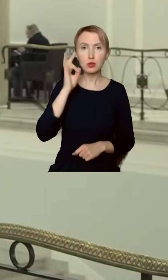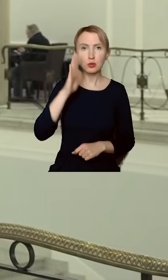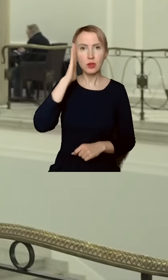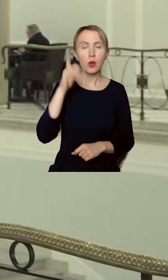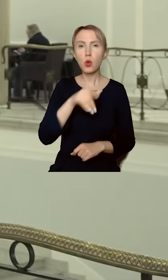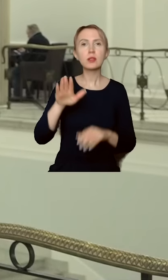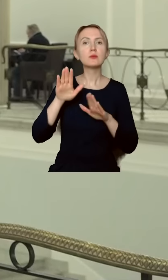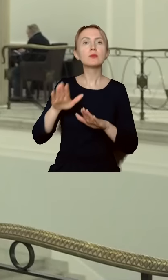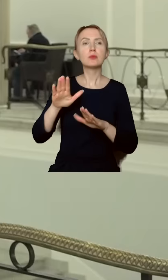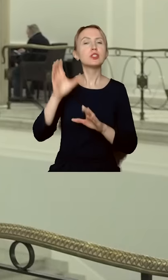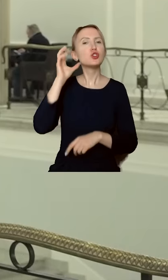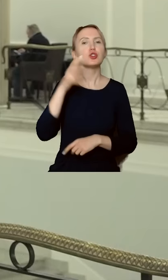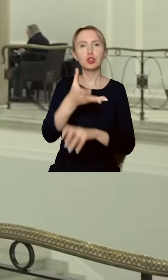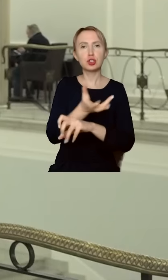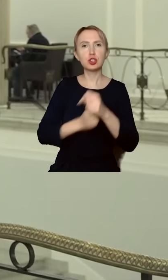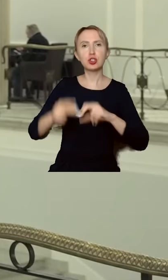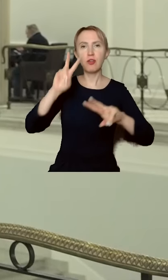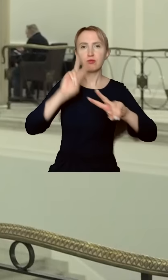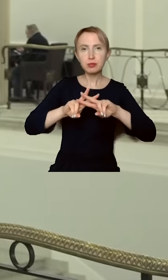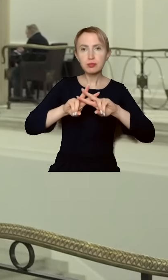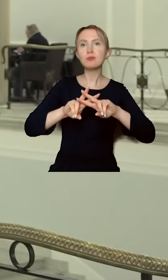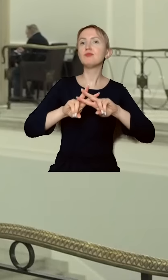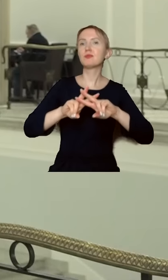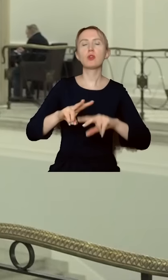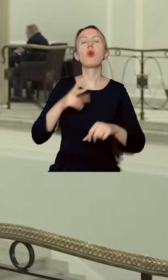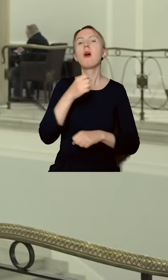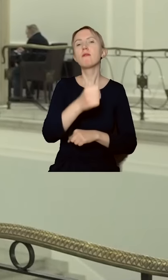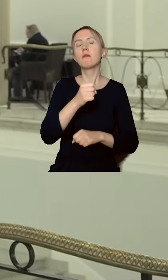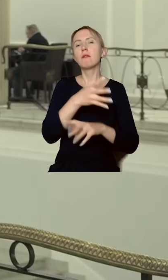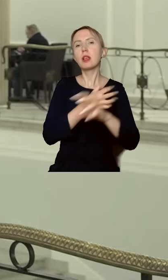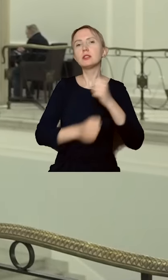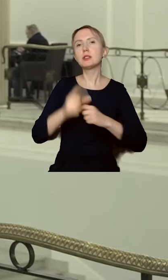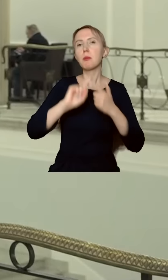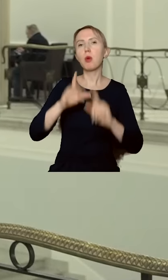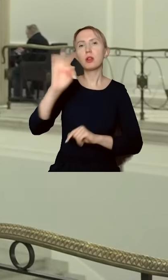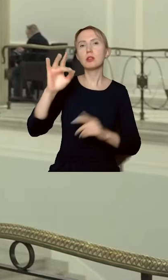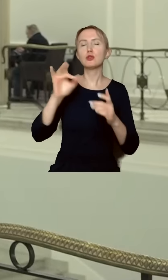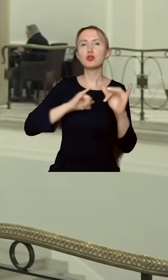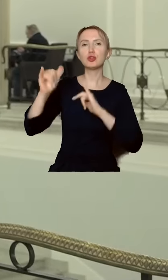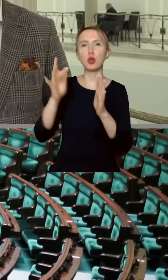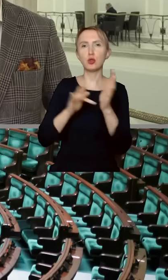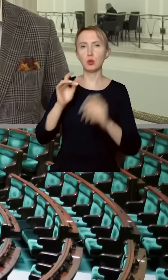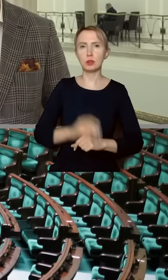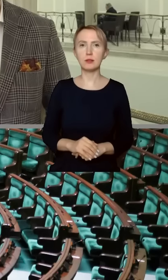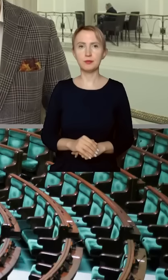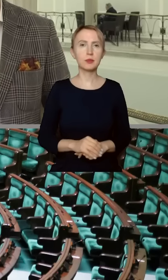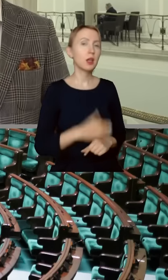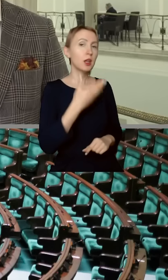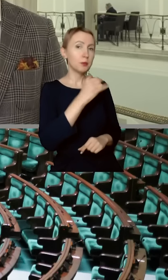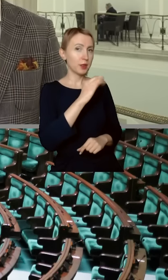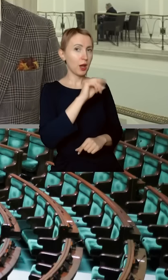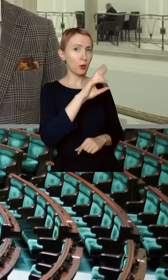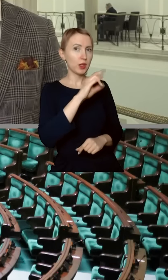w zakładach karnych, są więźniami politycznymi rządu Donalda Tuska. I o tym mówił Michał Jolnek, prosto z